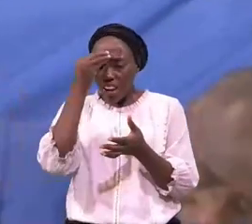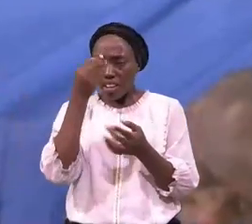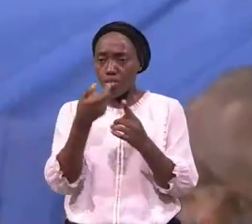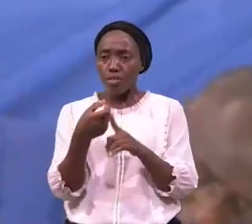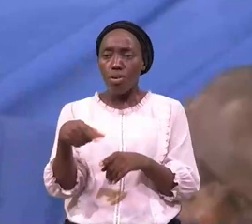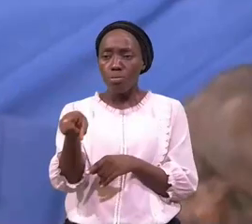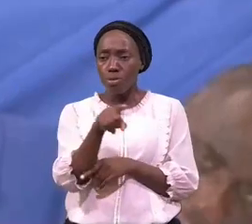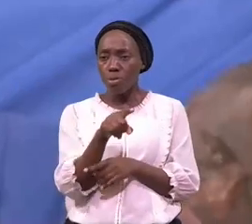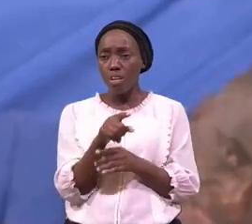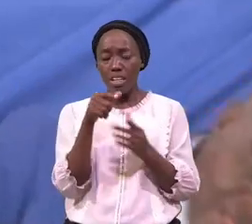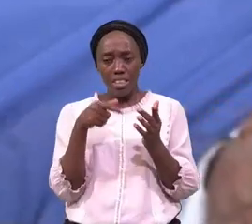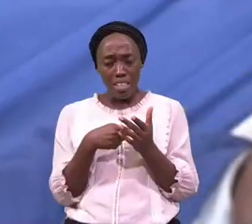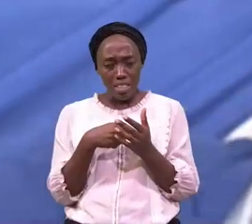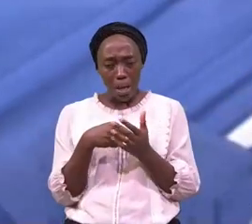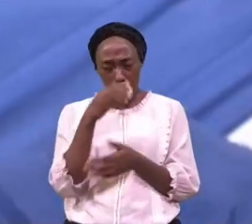vérifier chez toi?